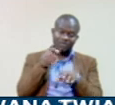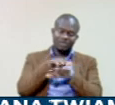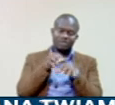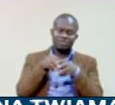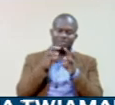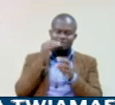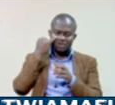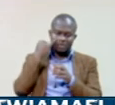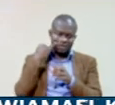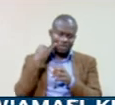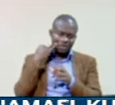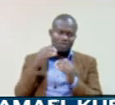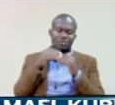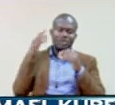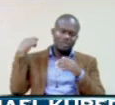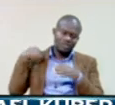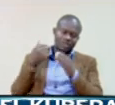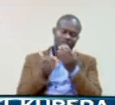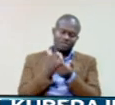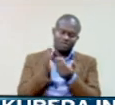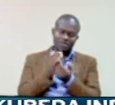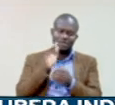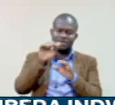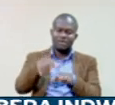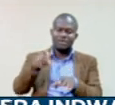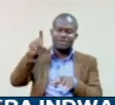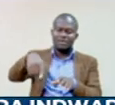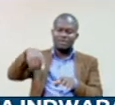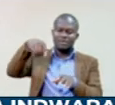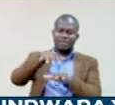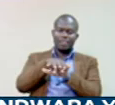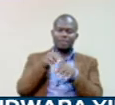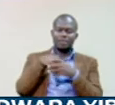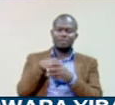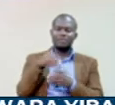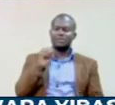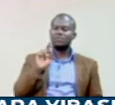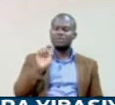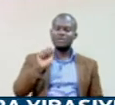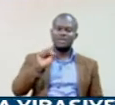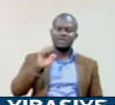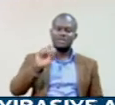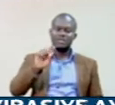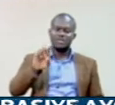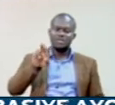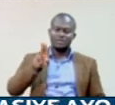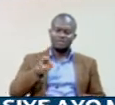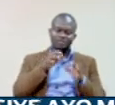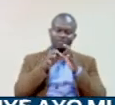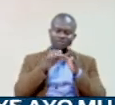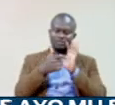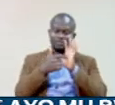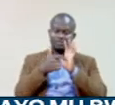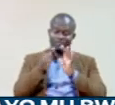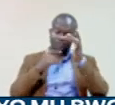buryo bukabije Umuyobozi ushinzwe ubworozi bw'amafi n'uburobyi muri Minisiteri y'ubuhinzi n'ubworozi Mukasekuru Matilde arasobanura ibimenyetso